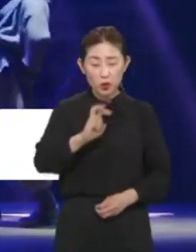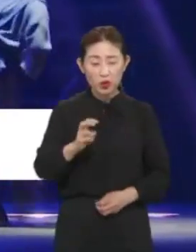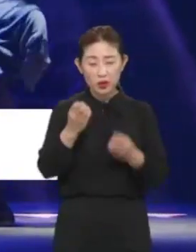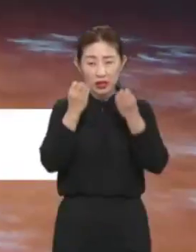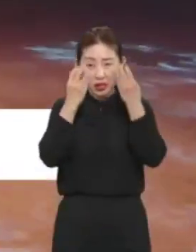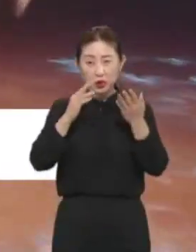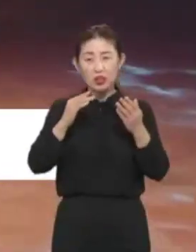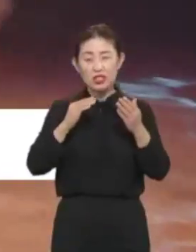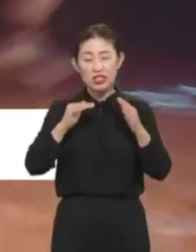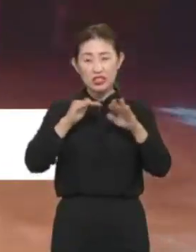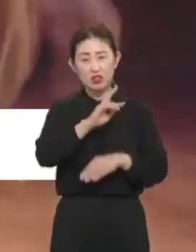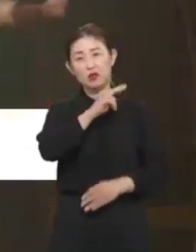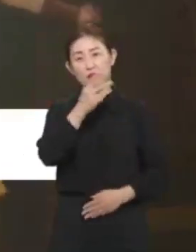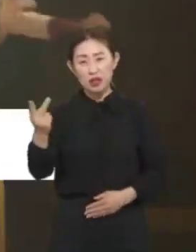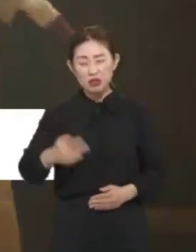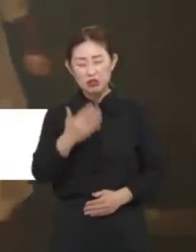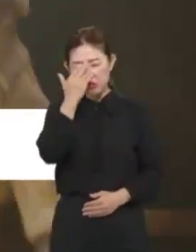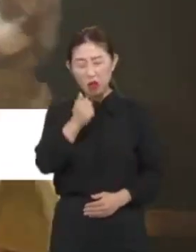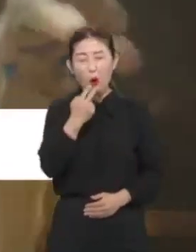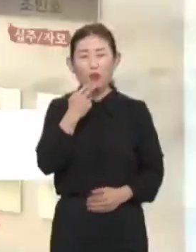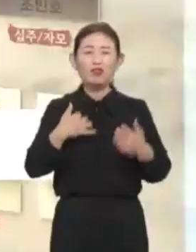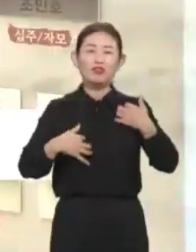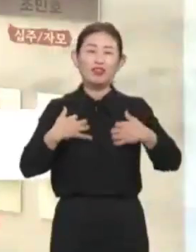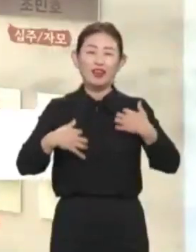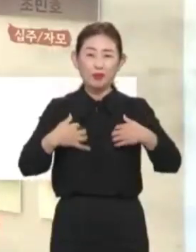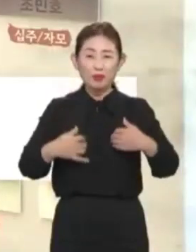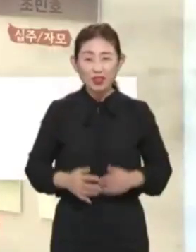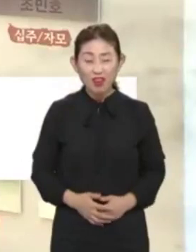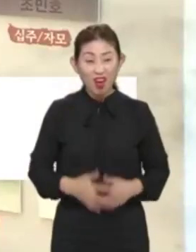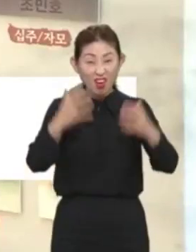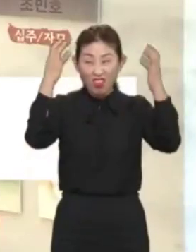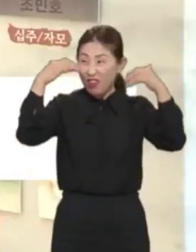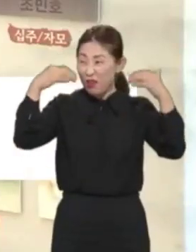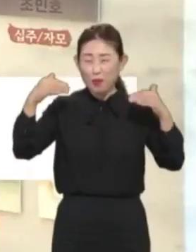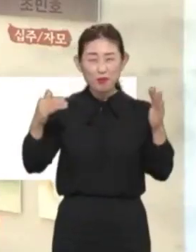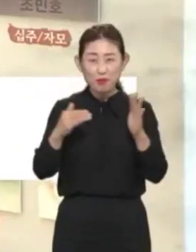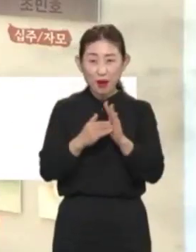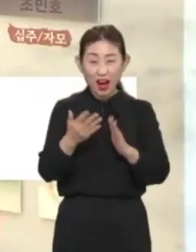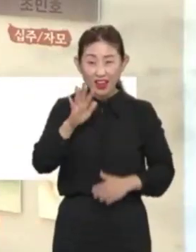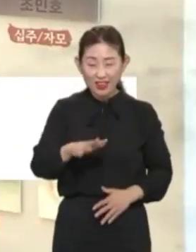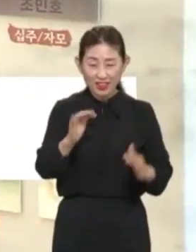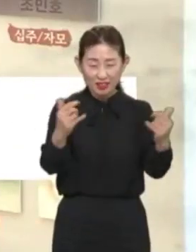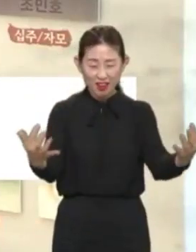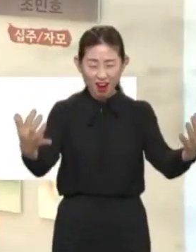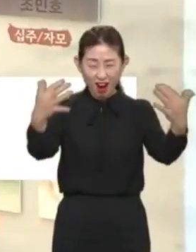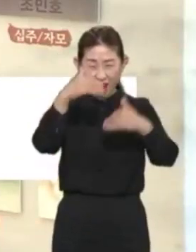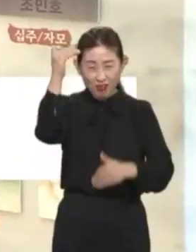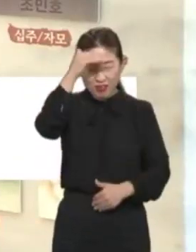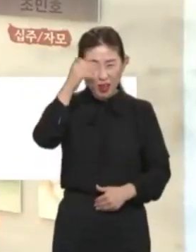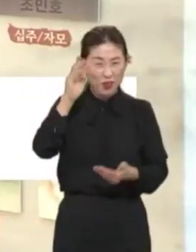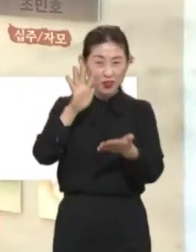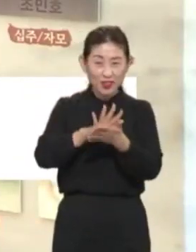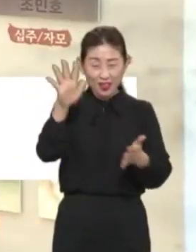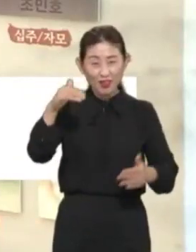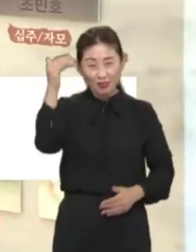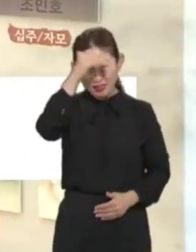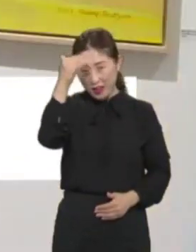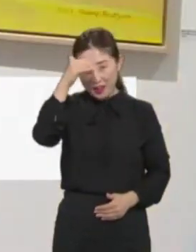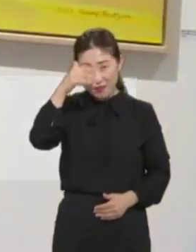재해석해 지루할 틈이 없습니다. 무더운 여름의 열기는 끝나가지만 저희 공연의 열정은 더욱 뜨거워지고 있습니다. 많이 보러